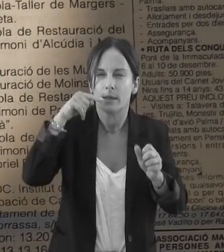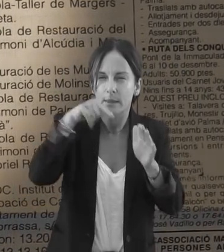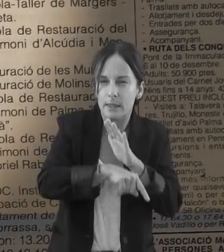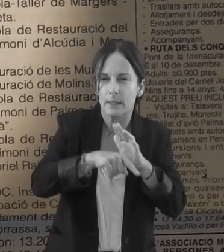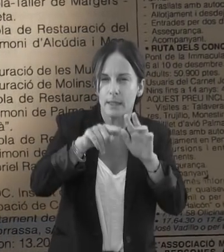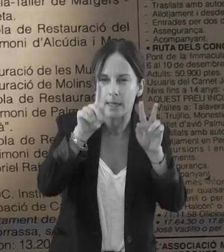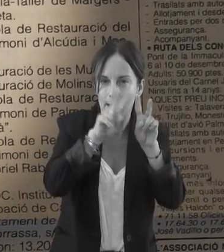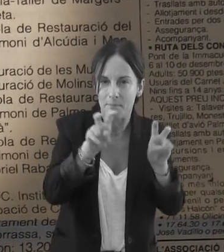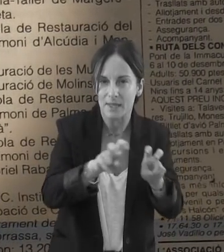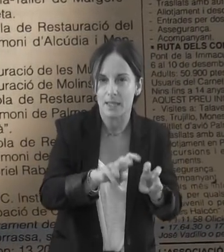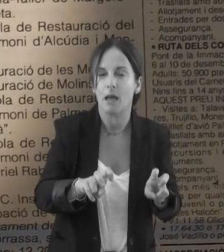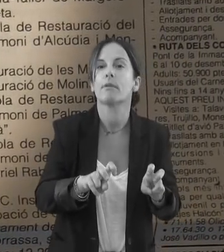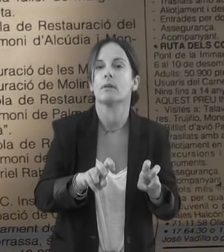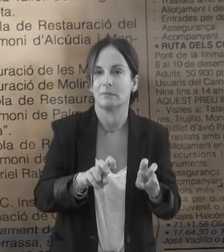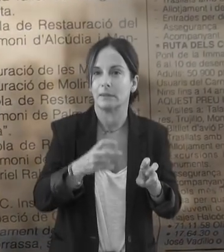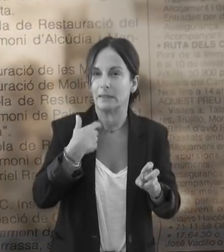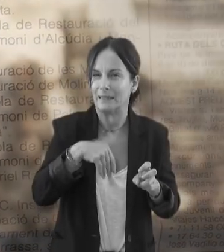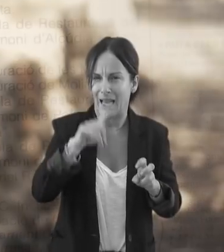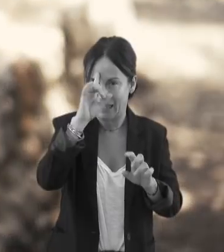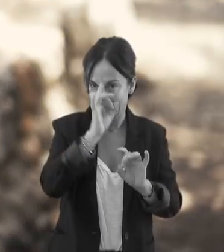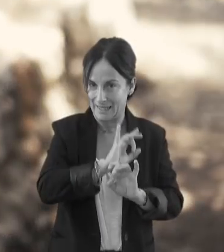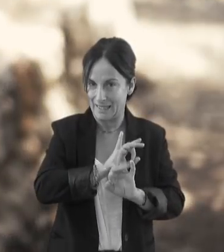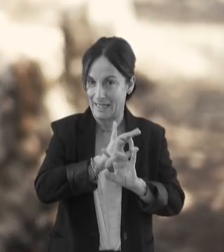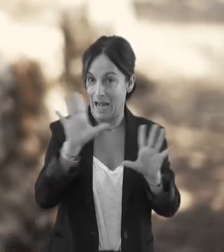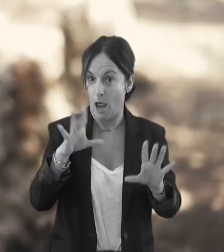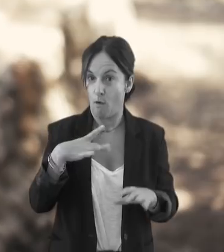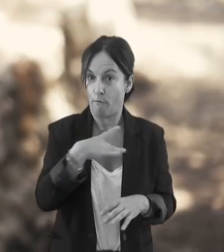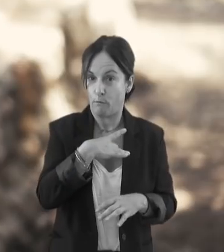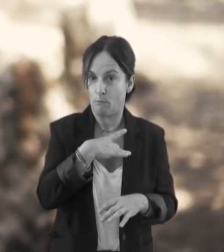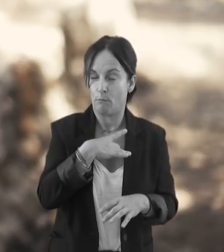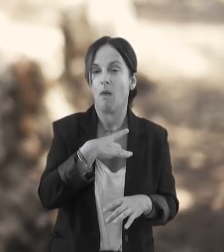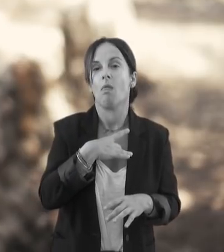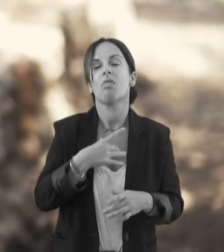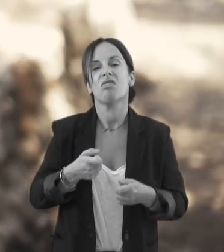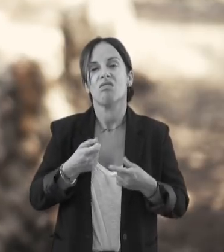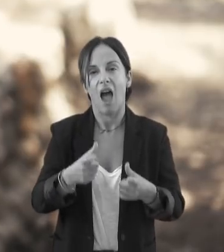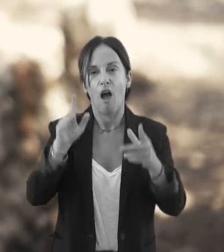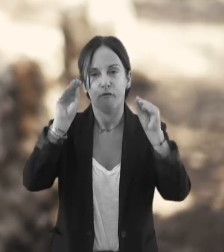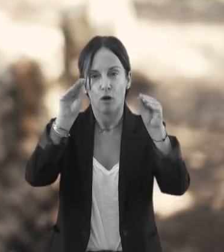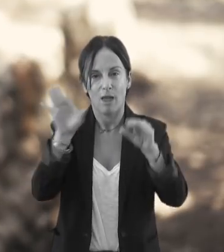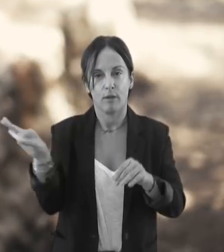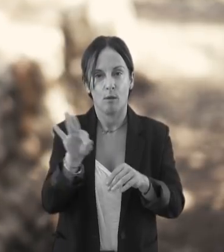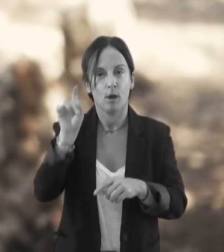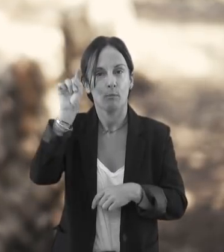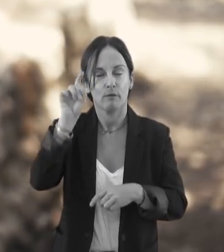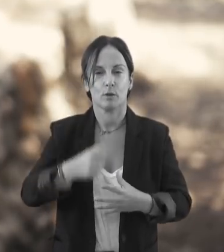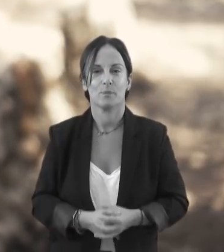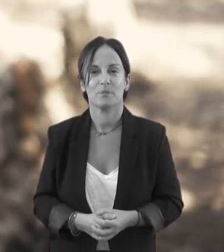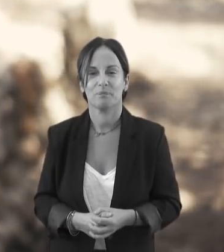estava basada a formar, i hi havia un desconeixement de l'ofici i fins i tot dels